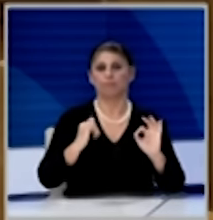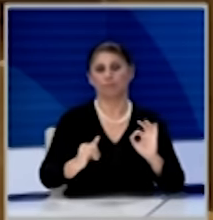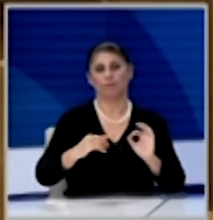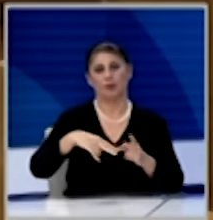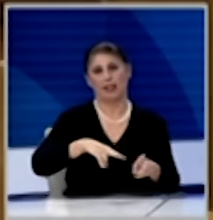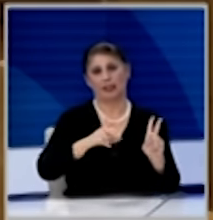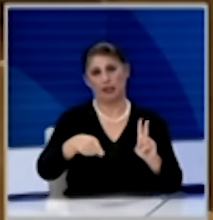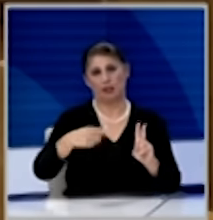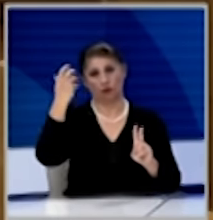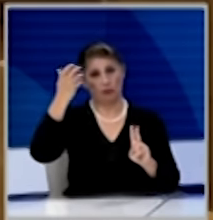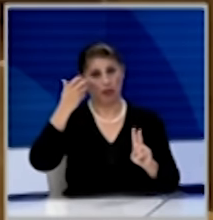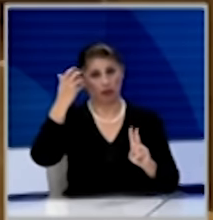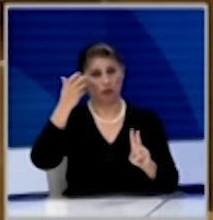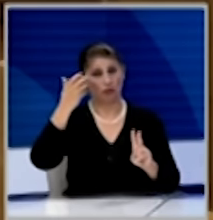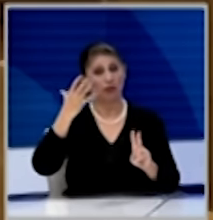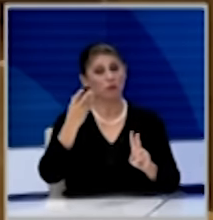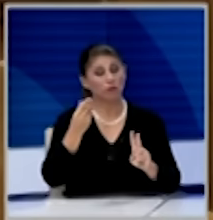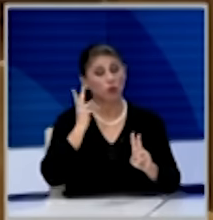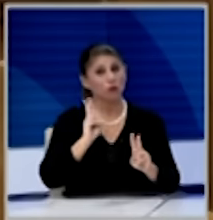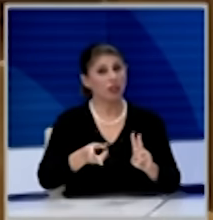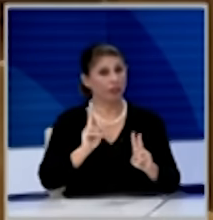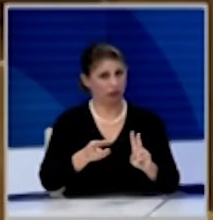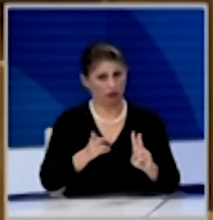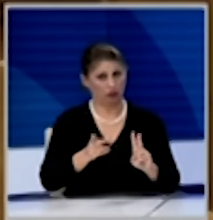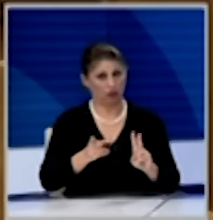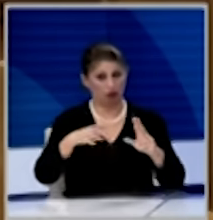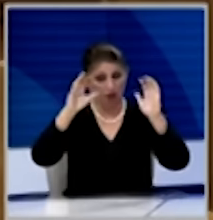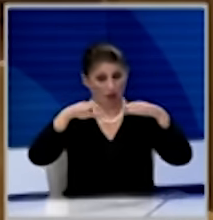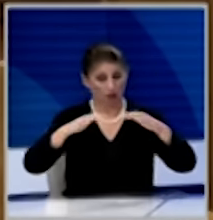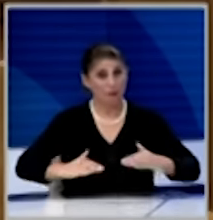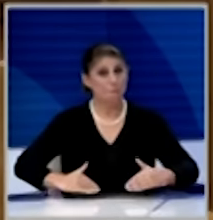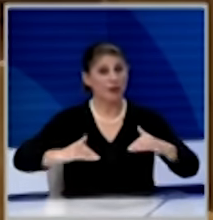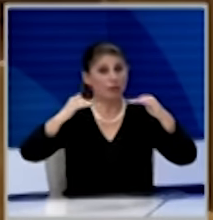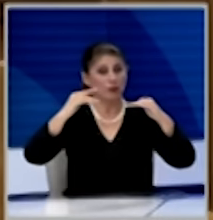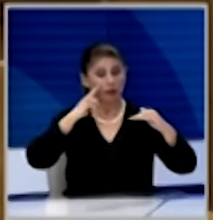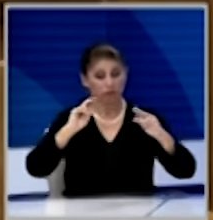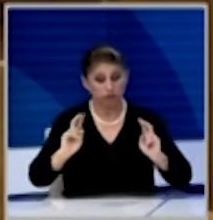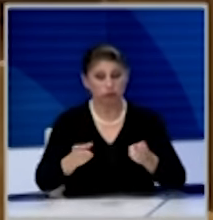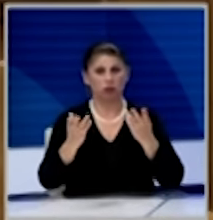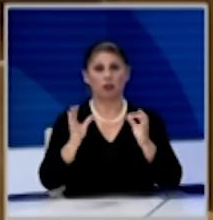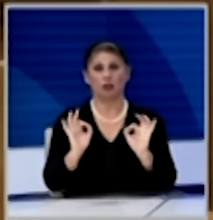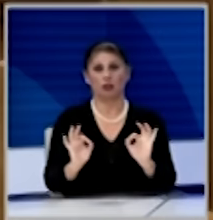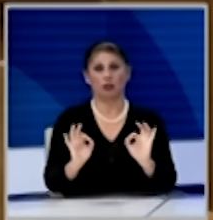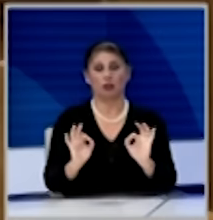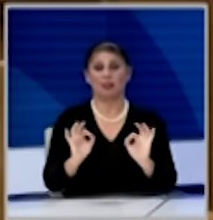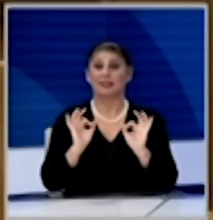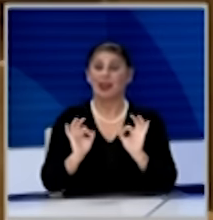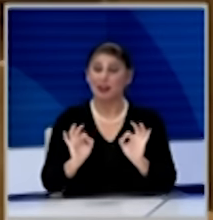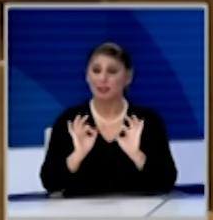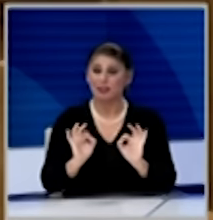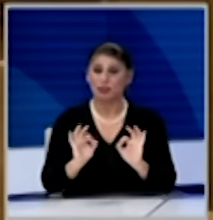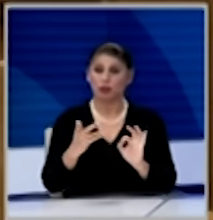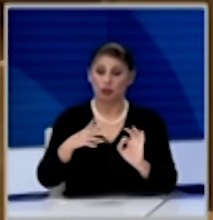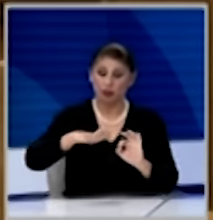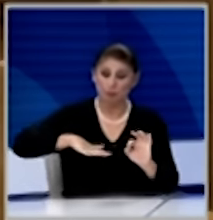πραγματοποίησή τους με εξαιρετικούς κινδύνους για πλημμυρικά φαινόμενα είναι δε χαρακτηριστικό